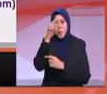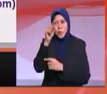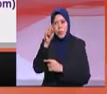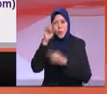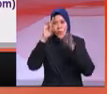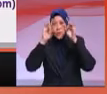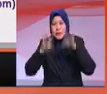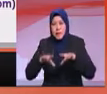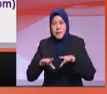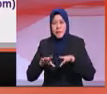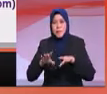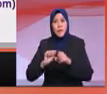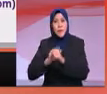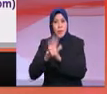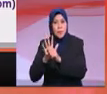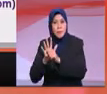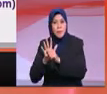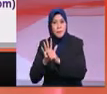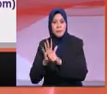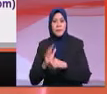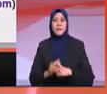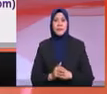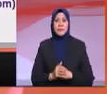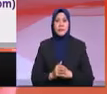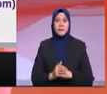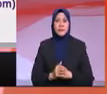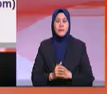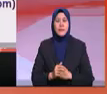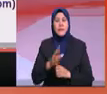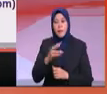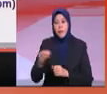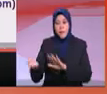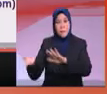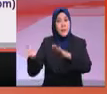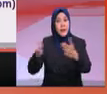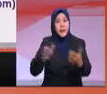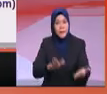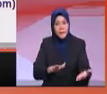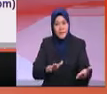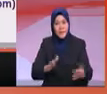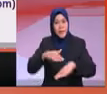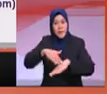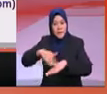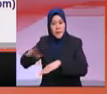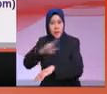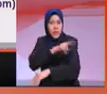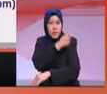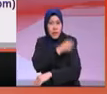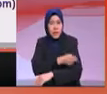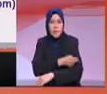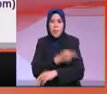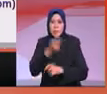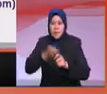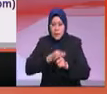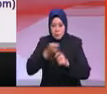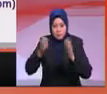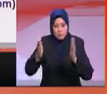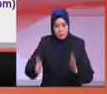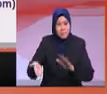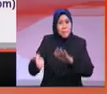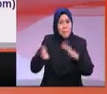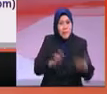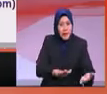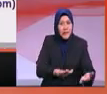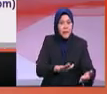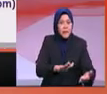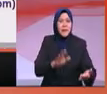melaksanakan saringan, iaitu dan juga kita lihat kepada mayat yang dibawa ke hospital. Setiap mayat yang dibawa ke hospital, kita akan